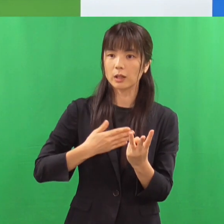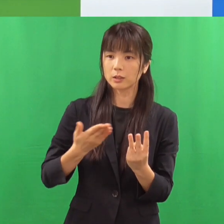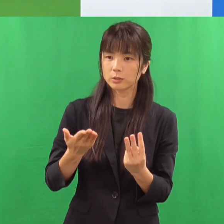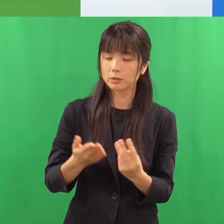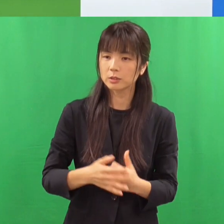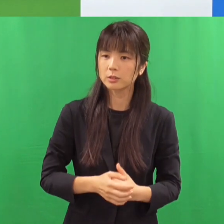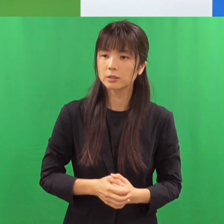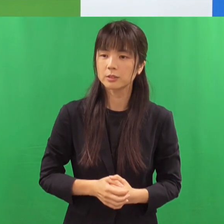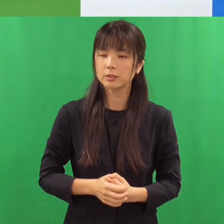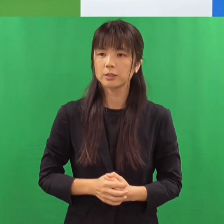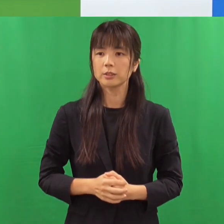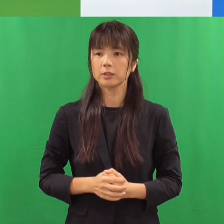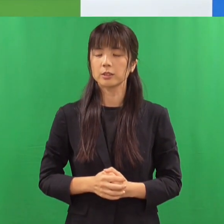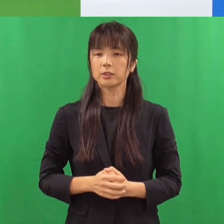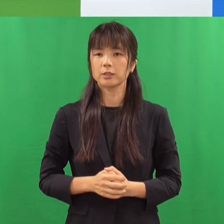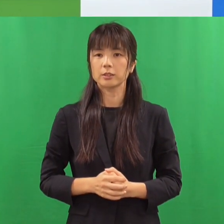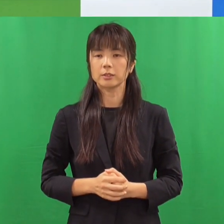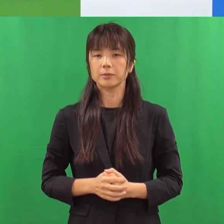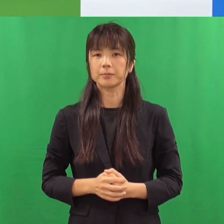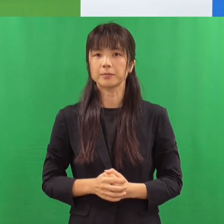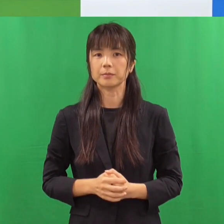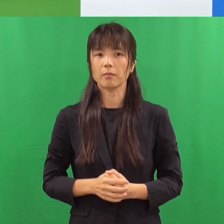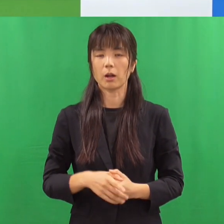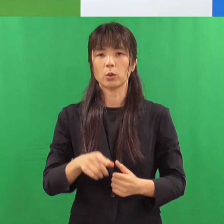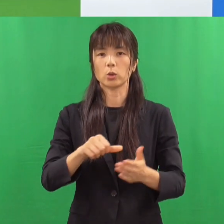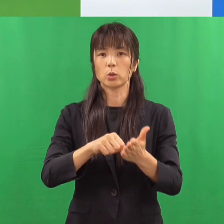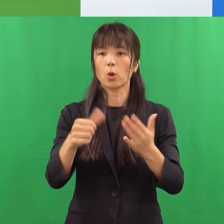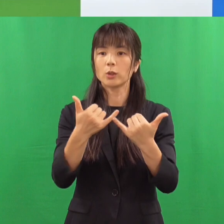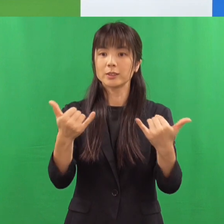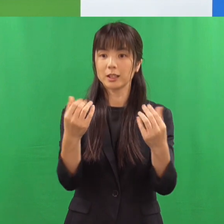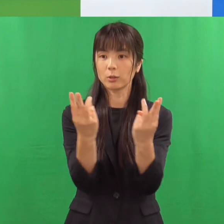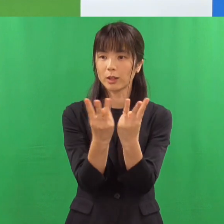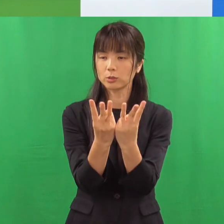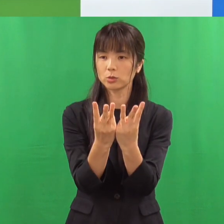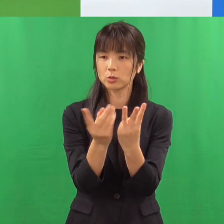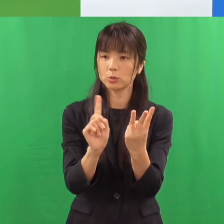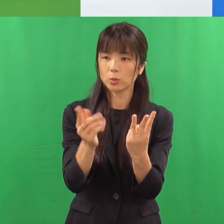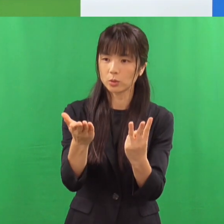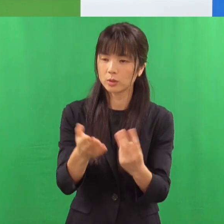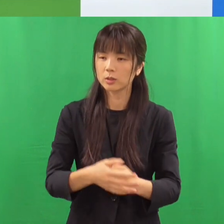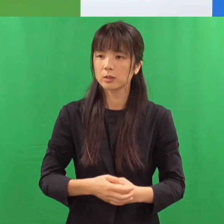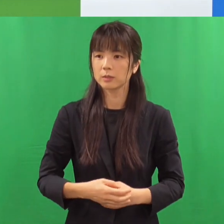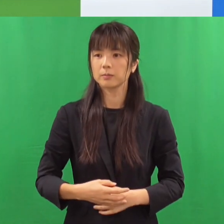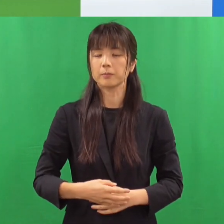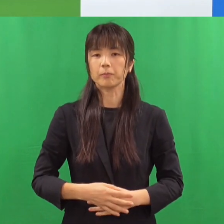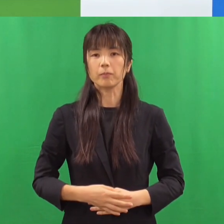数とか分かりますかね。いや、利用者登録者数、県民で